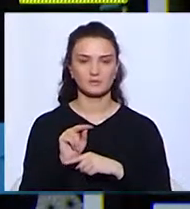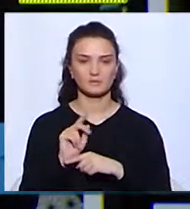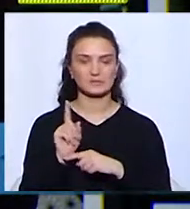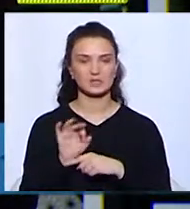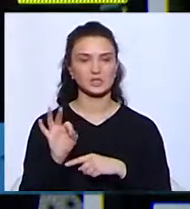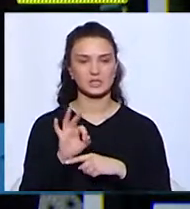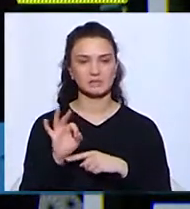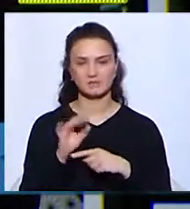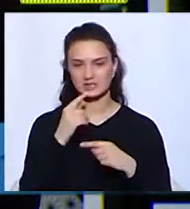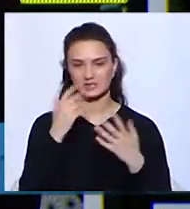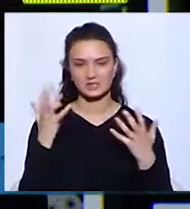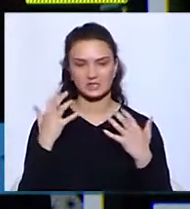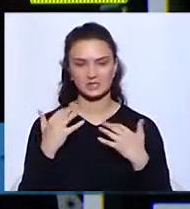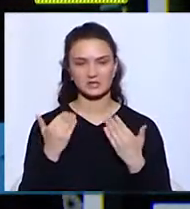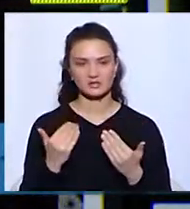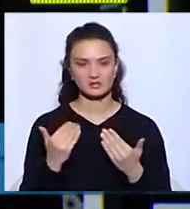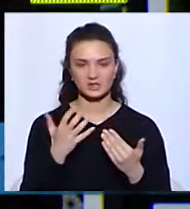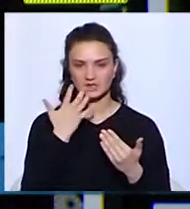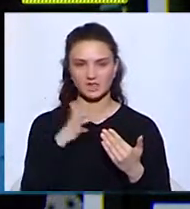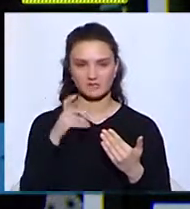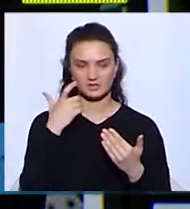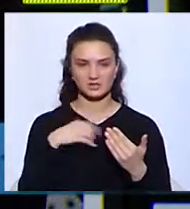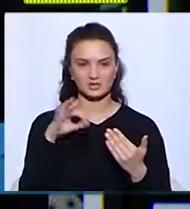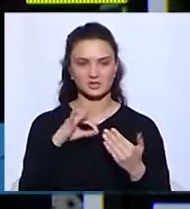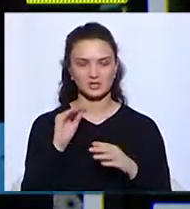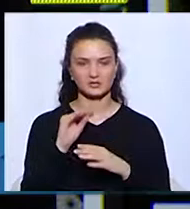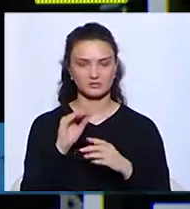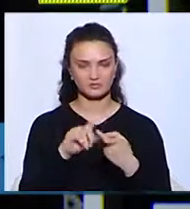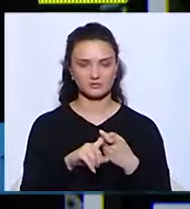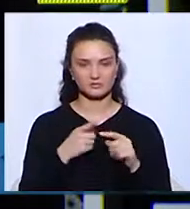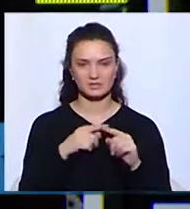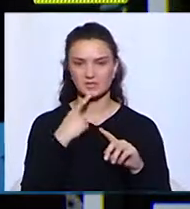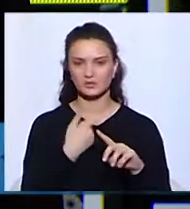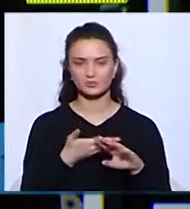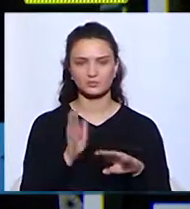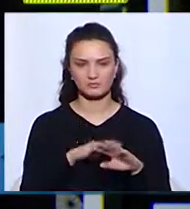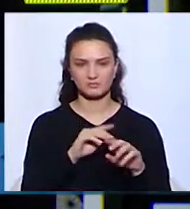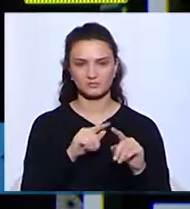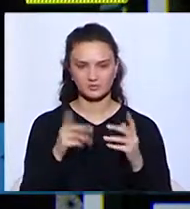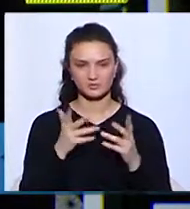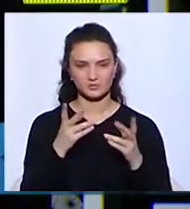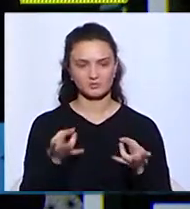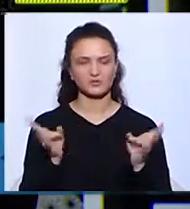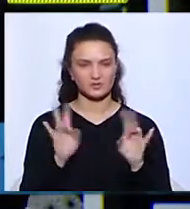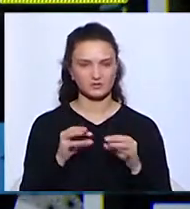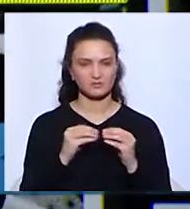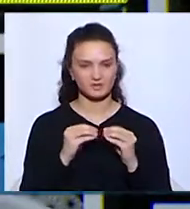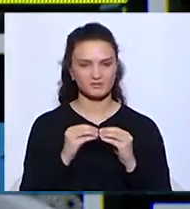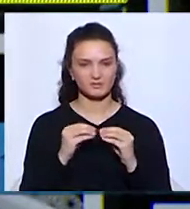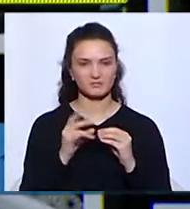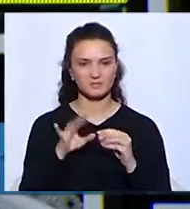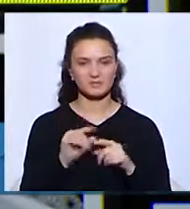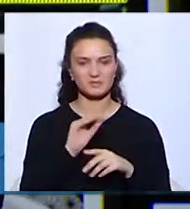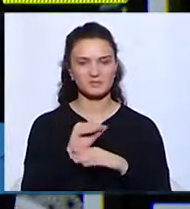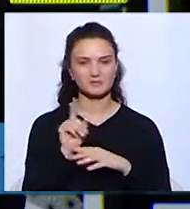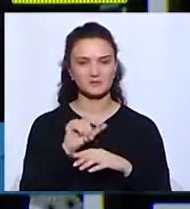რაც შეეხება წითელას, ცხელებასთან დაკავშირებით ეს გართულებების ალბათობა რჩება, მაგრამ ამას